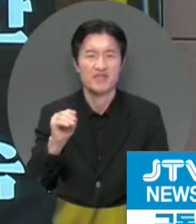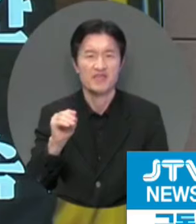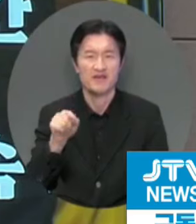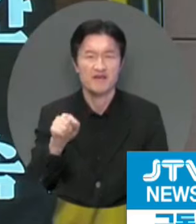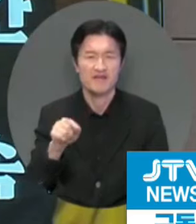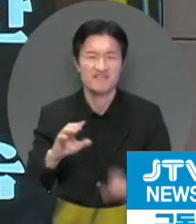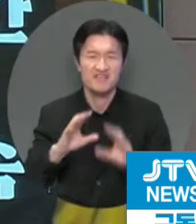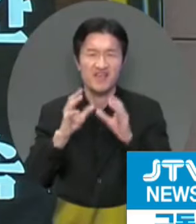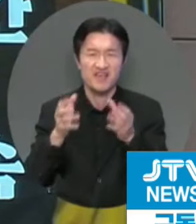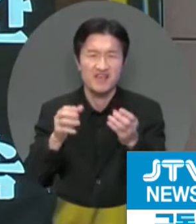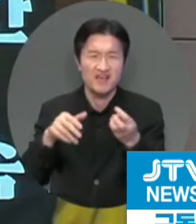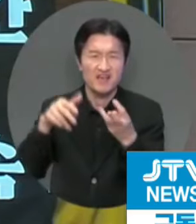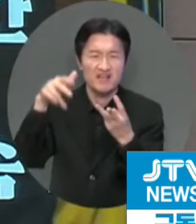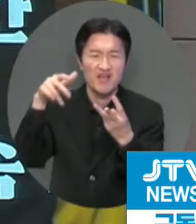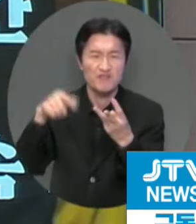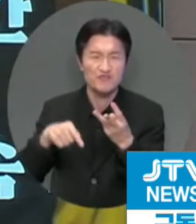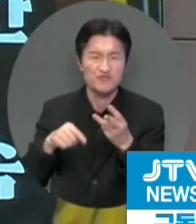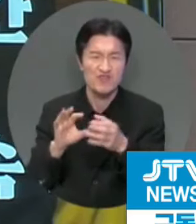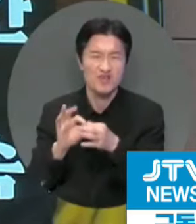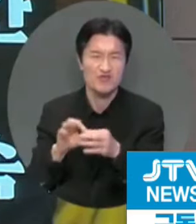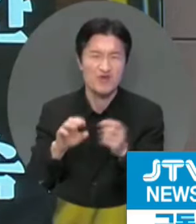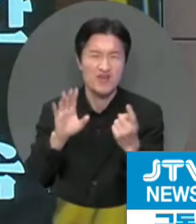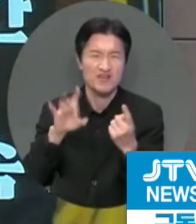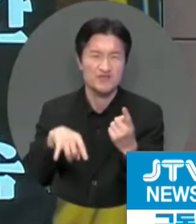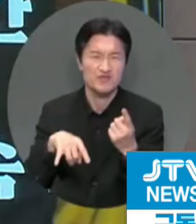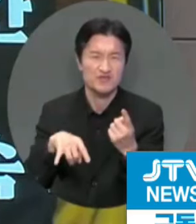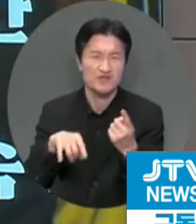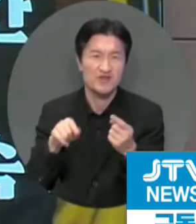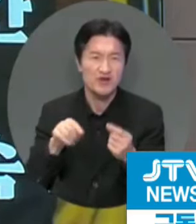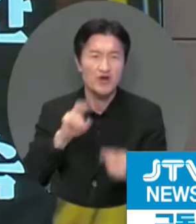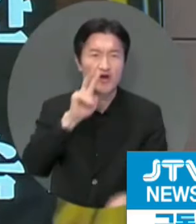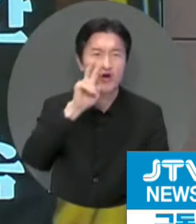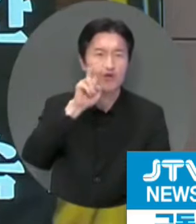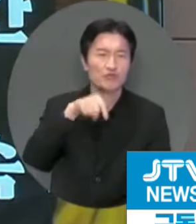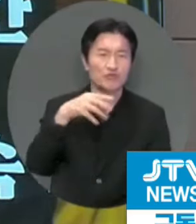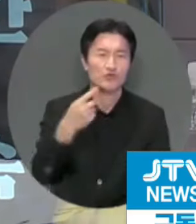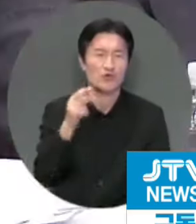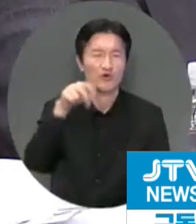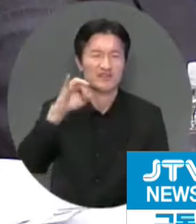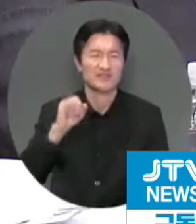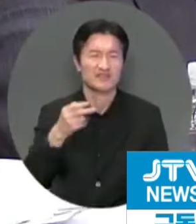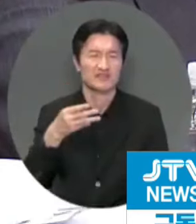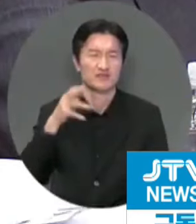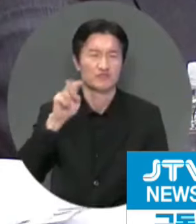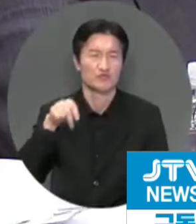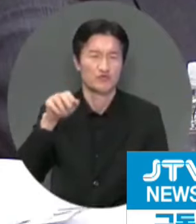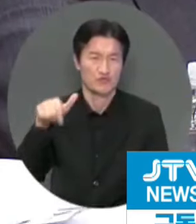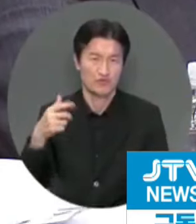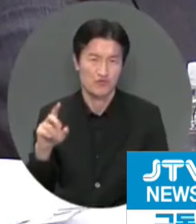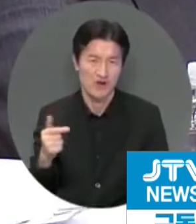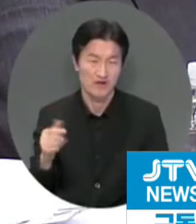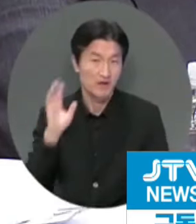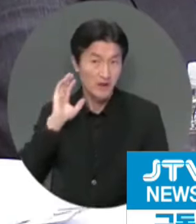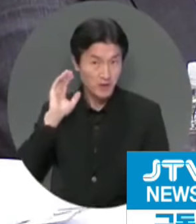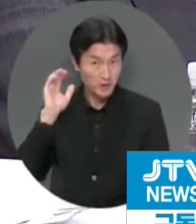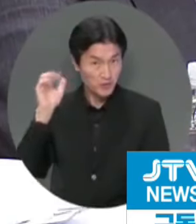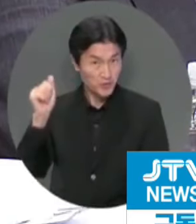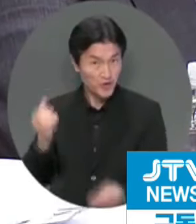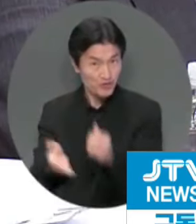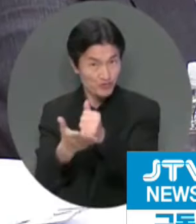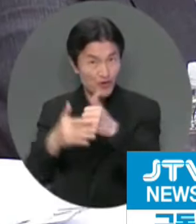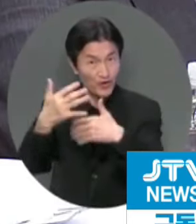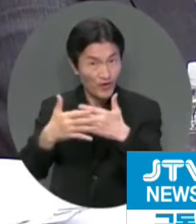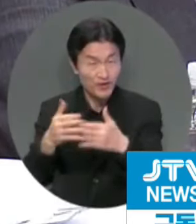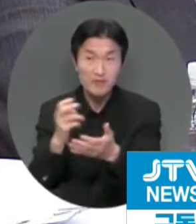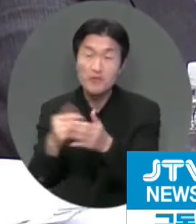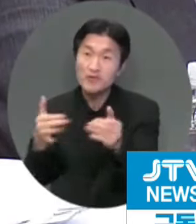3주 연속 1위인 무도실무관이라는 영화이죠. 윤석열 대통령이 추천한 영화인데 법무부 장관님